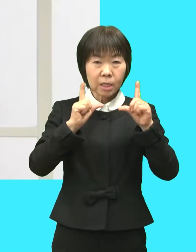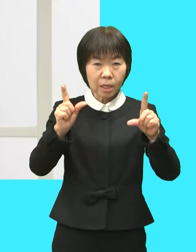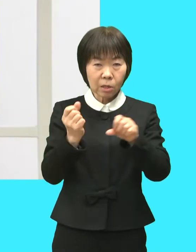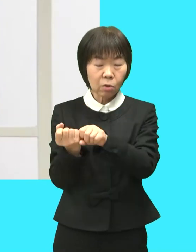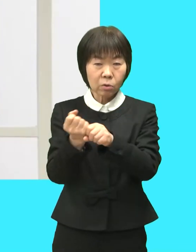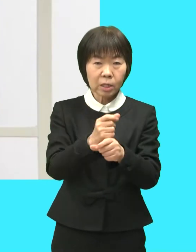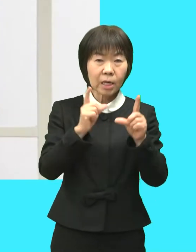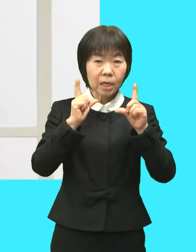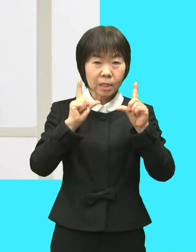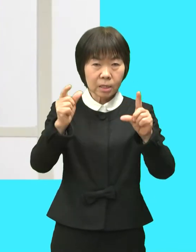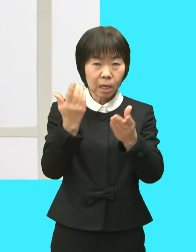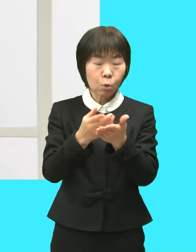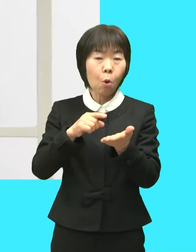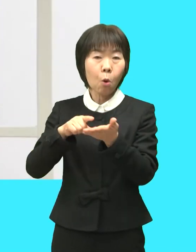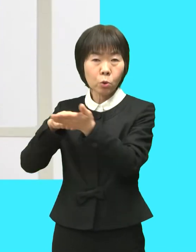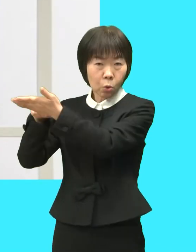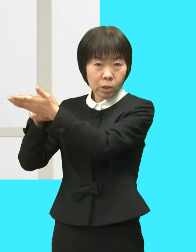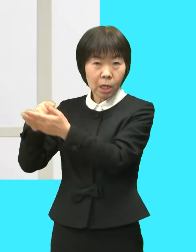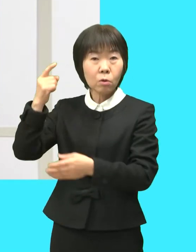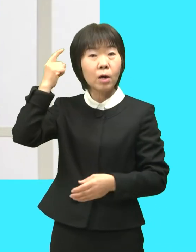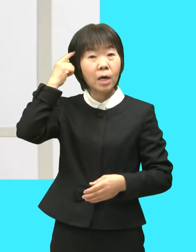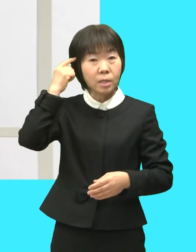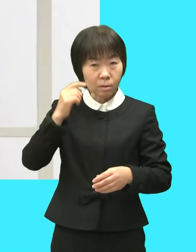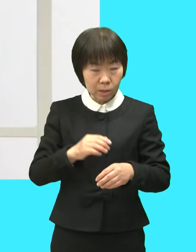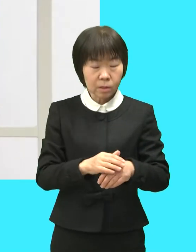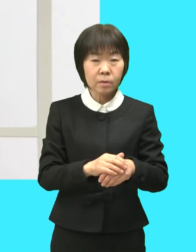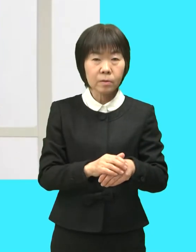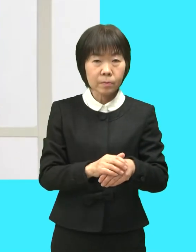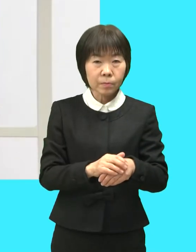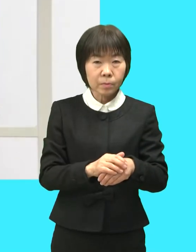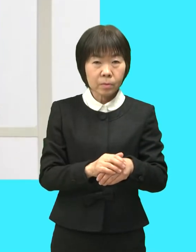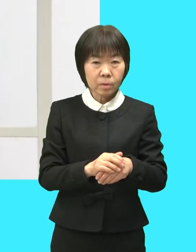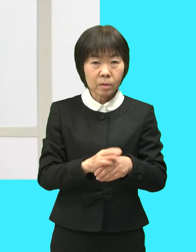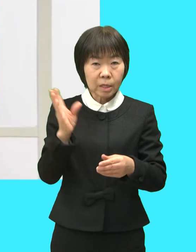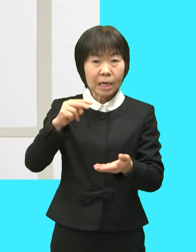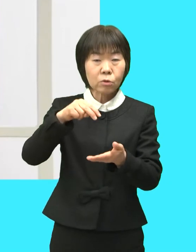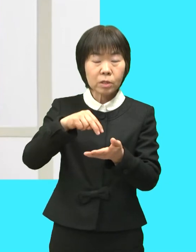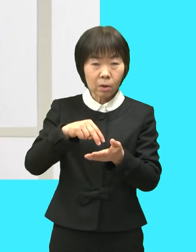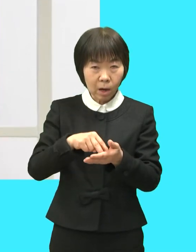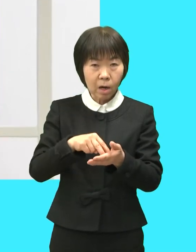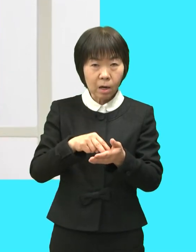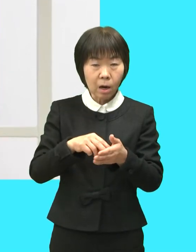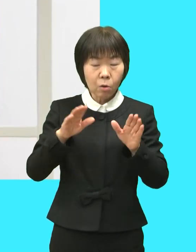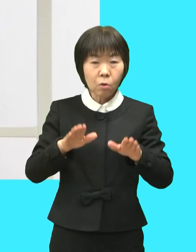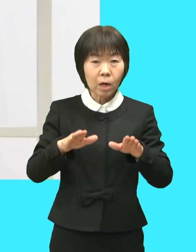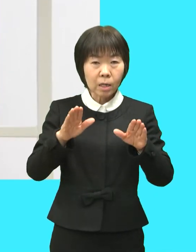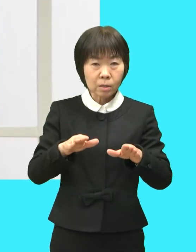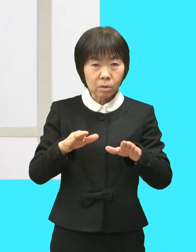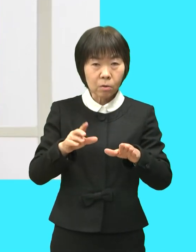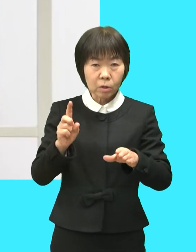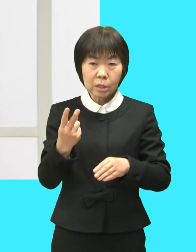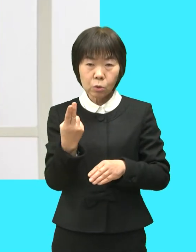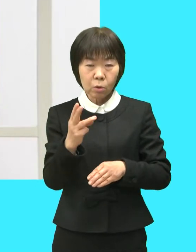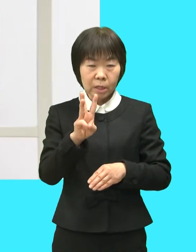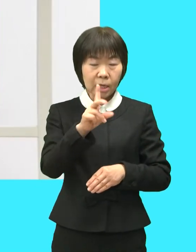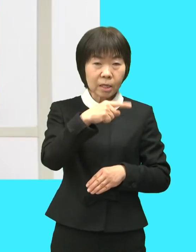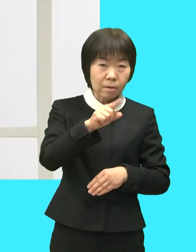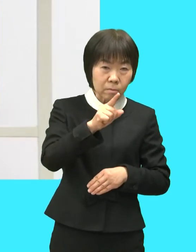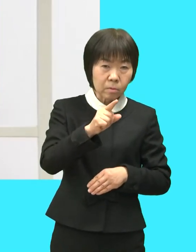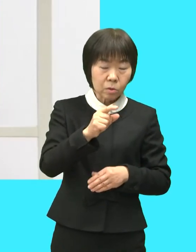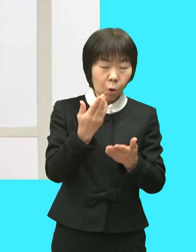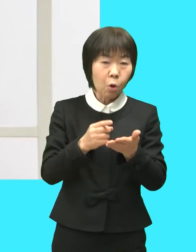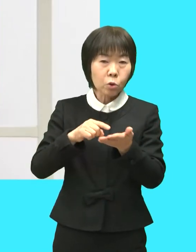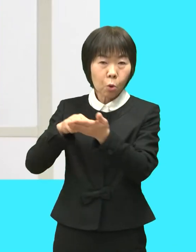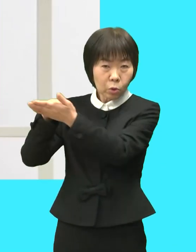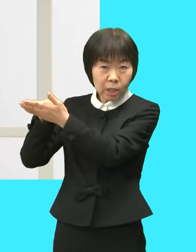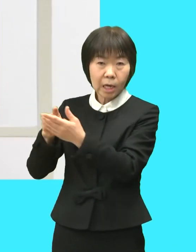発令を要請されたものと受け止めています。福島県としては今回の1都3県による要請